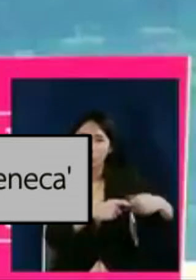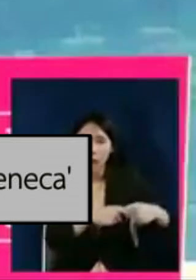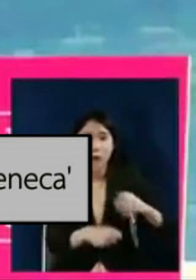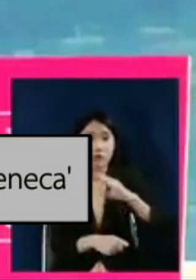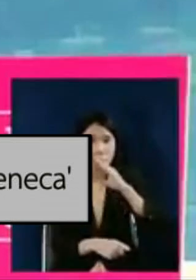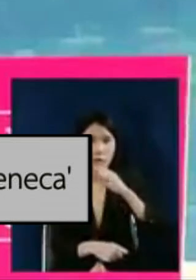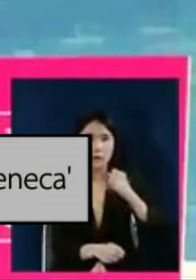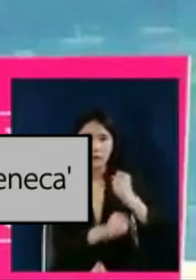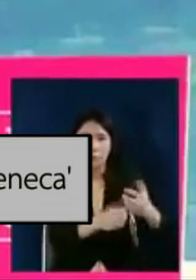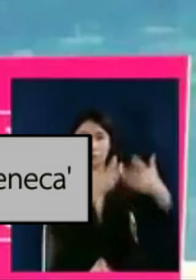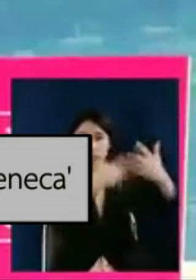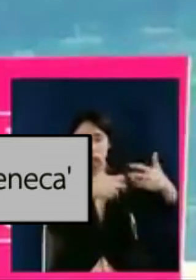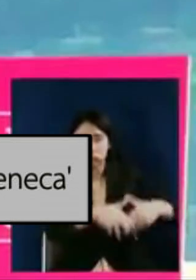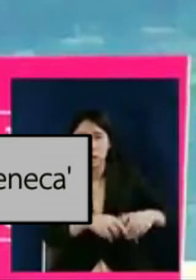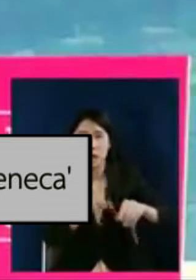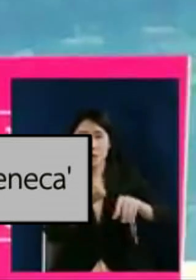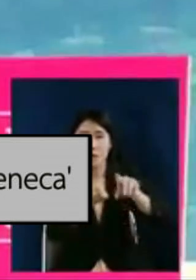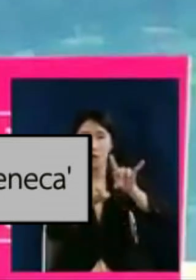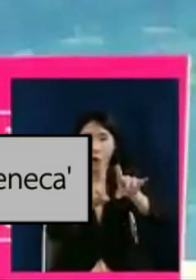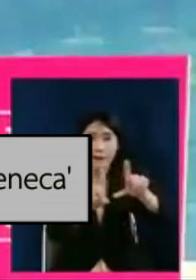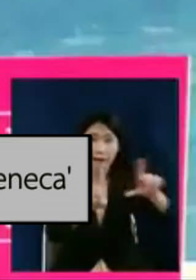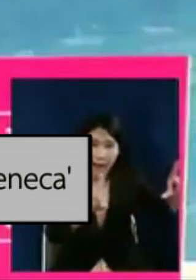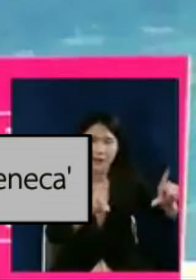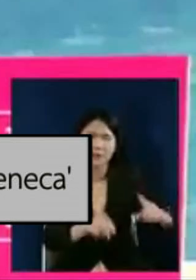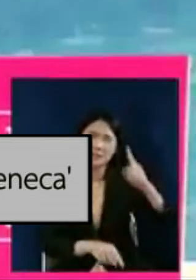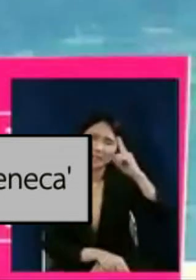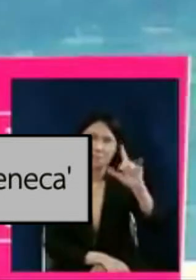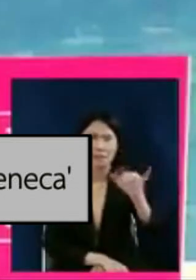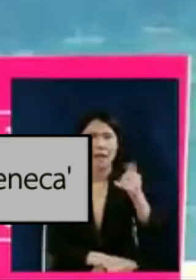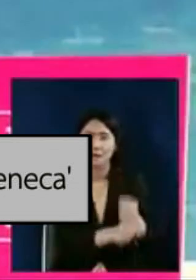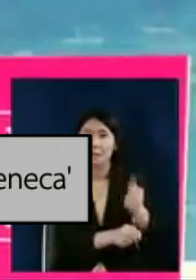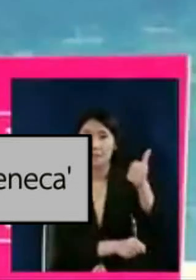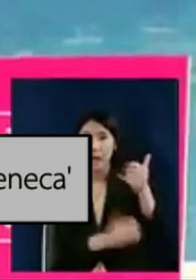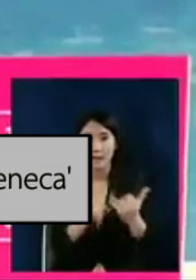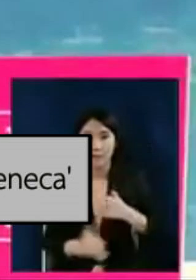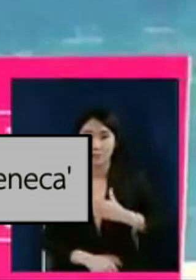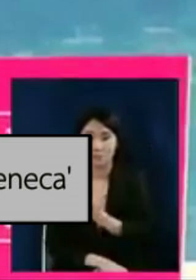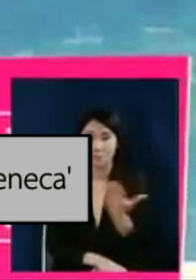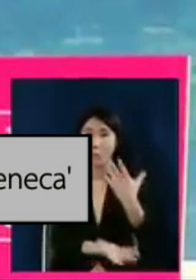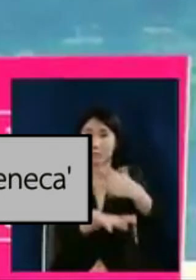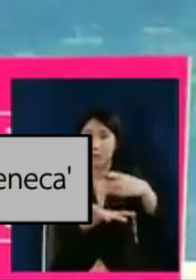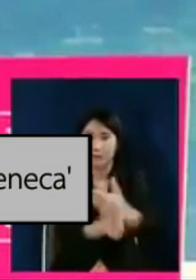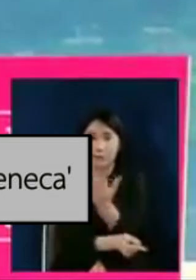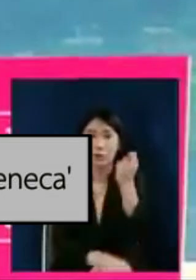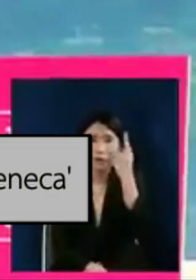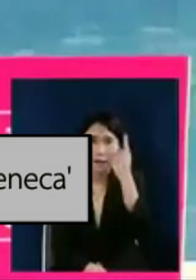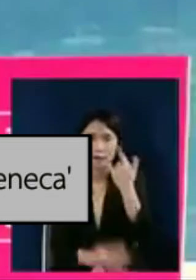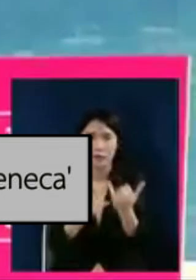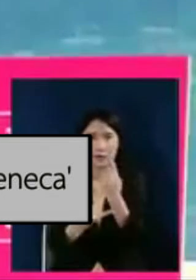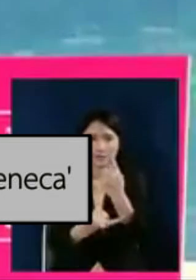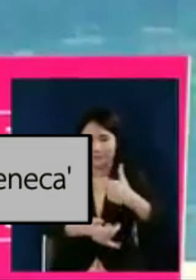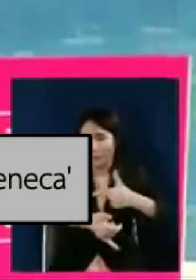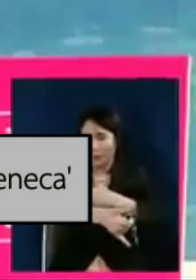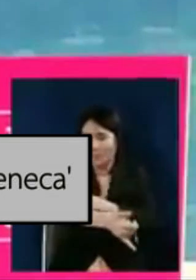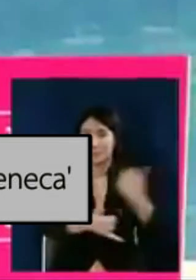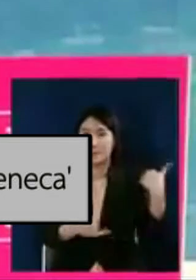เป็นผลิตเป็นร้อยล้านโดนเนี้ยมีทางเป็นไปได้นะครับผมก็คิดว่าคงเคลียร์นะว่าแม็กซีนมีหลายชนิดนะครับ